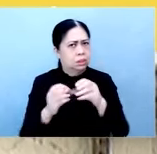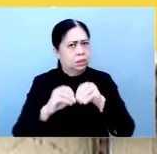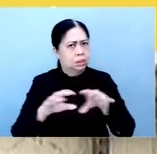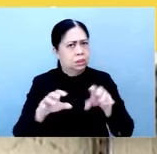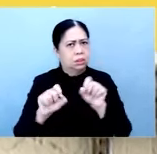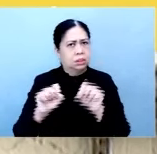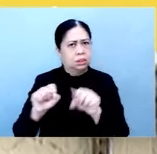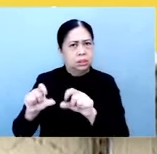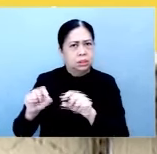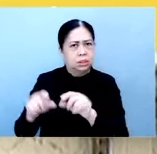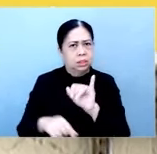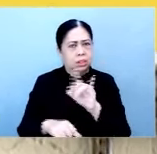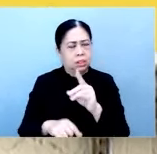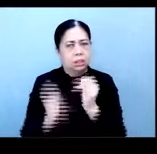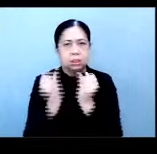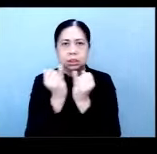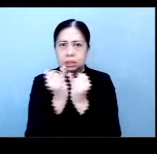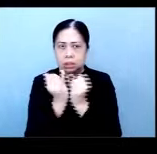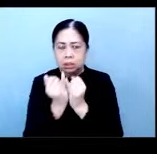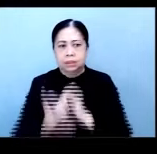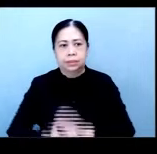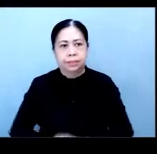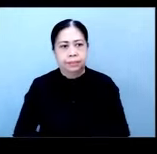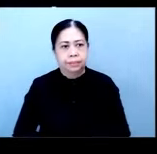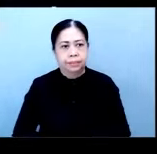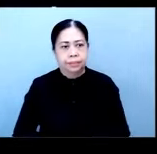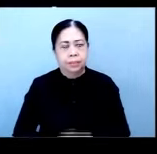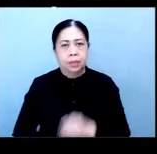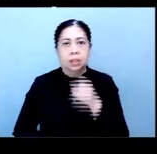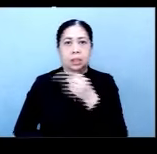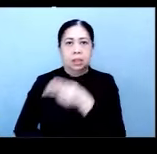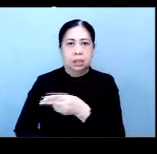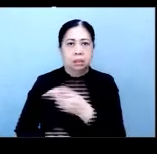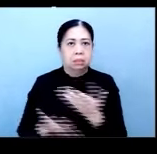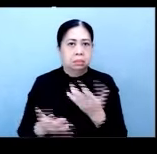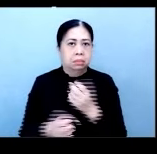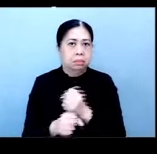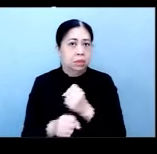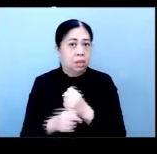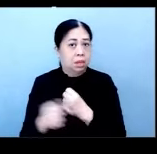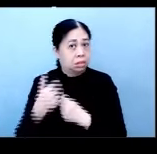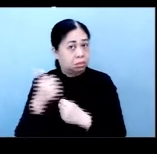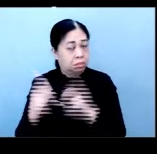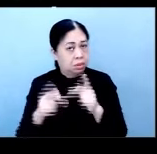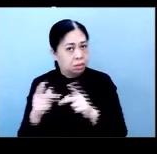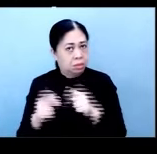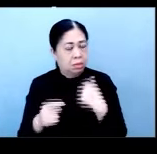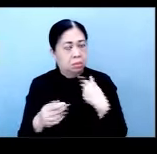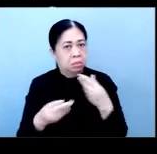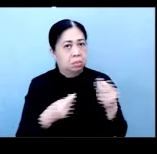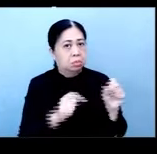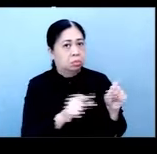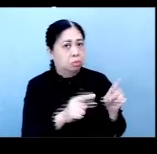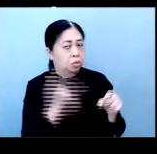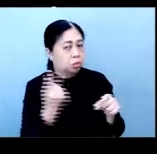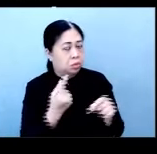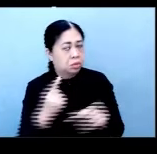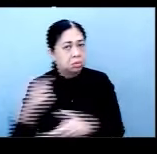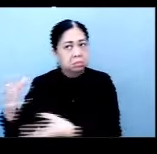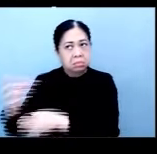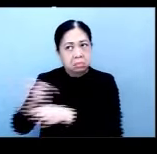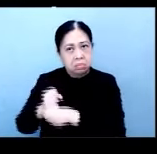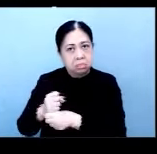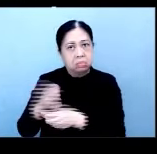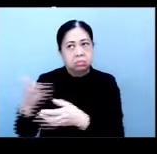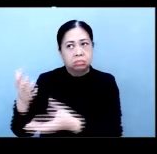na bentahan ng ID ng ahensya. Pinapagawa lang naman niya siguro sa iba yan. Nag-needleman siya. Or yung ginagawa niya,